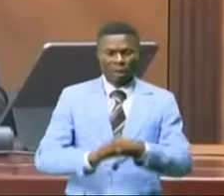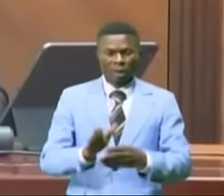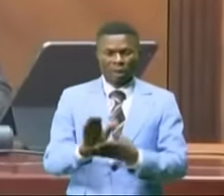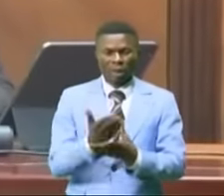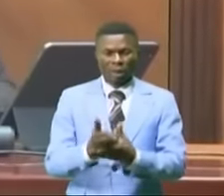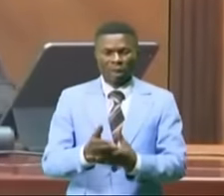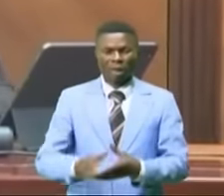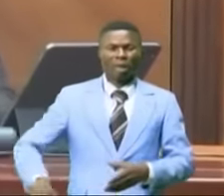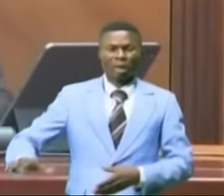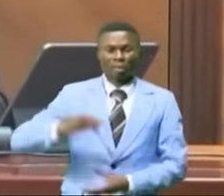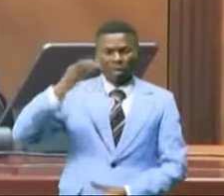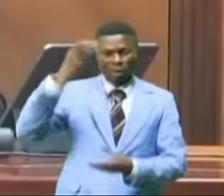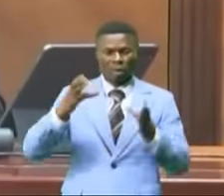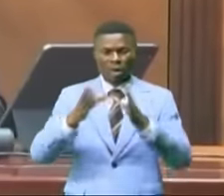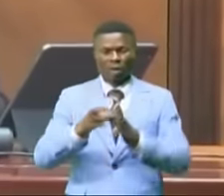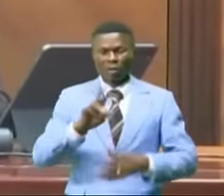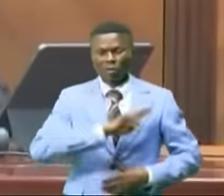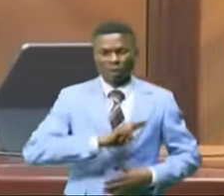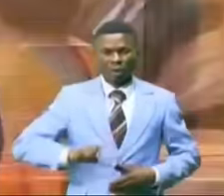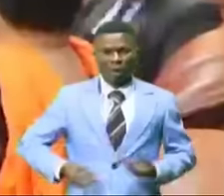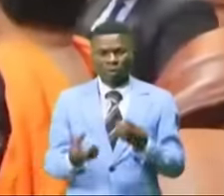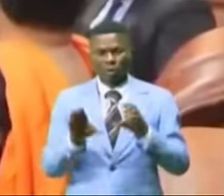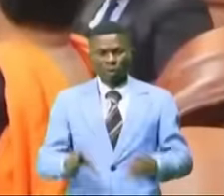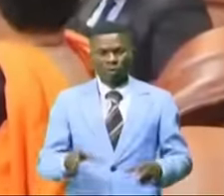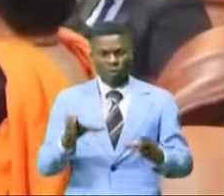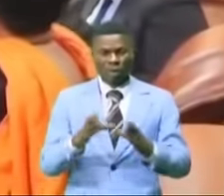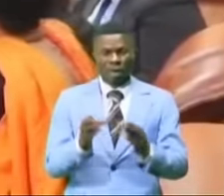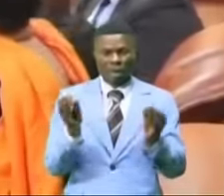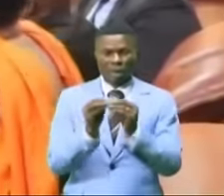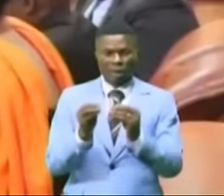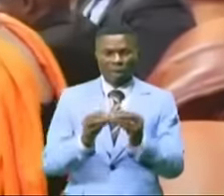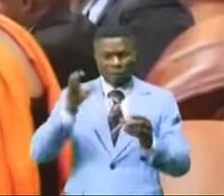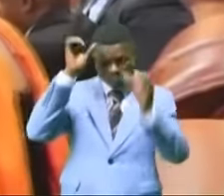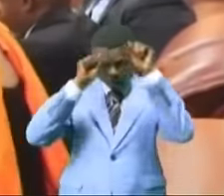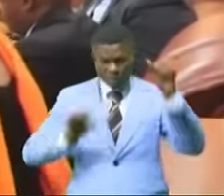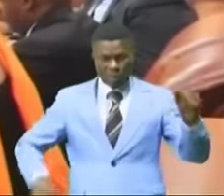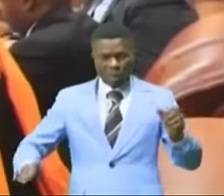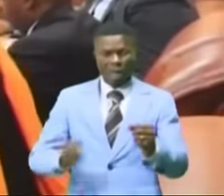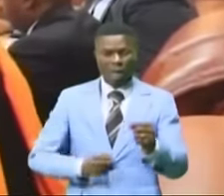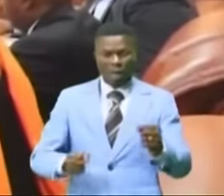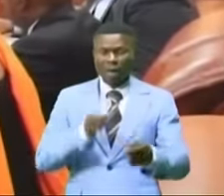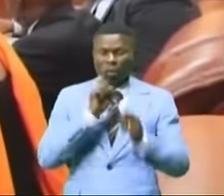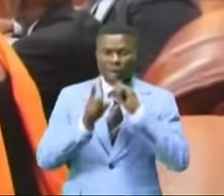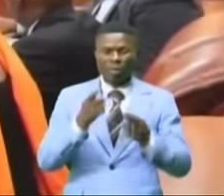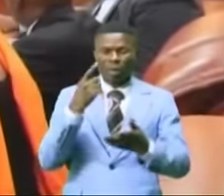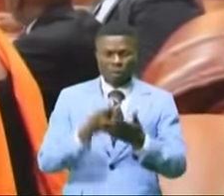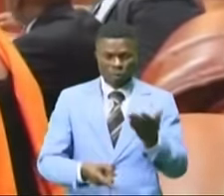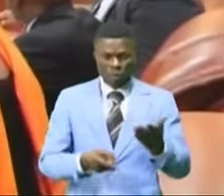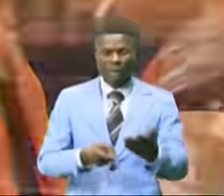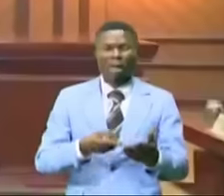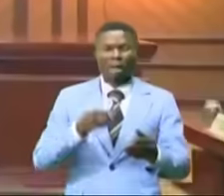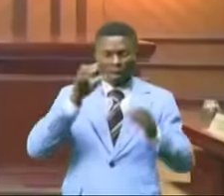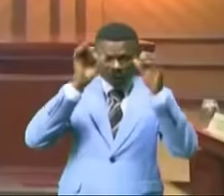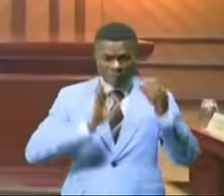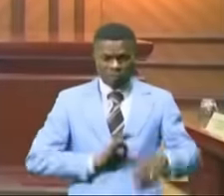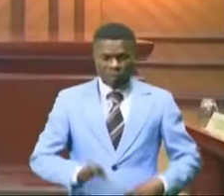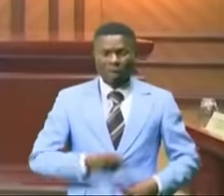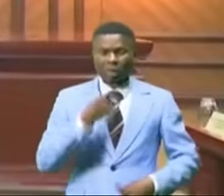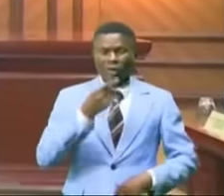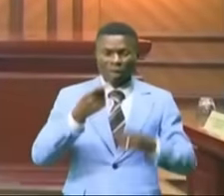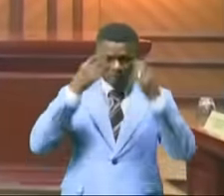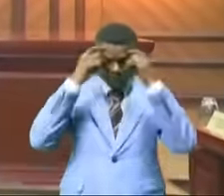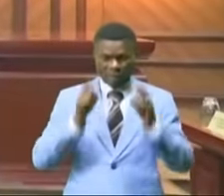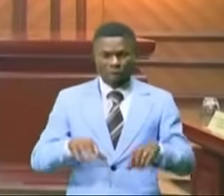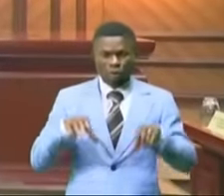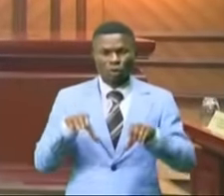notre pays et le Rwanda. Au cours de cette rencontre, le président de la République a réitéré la position